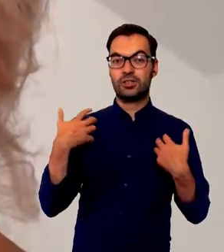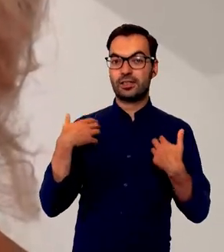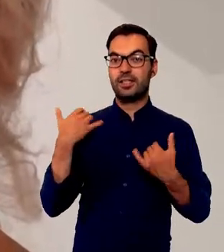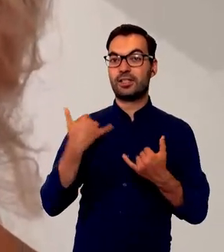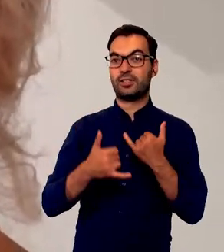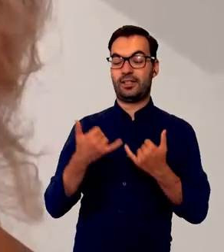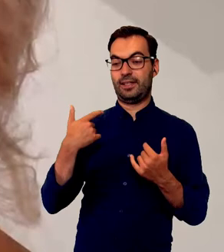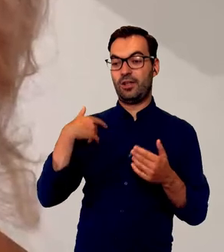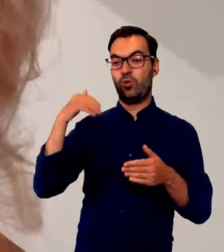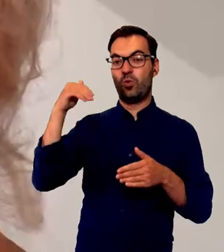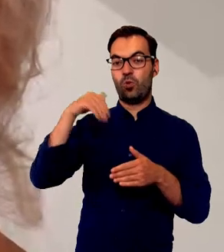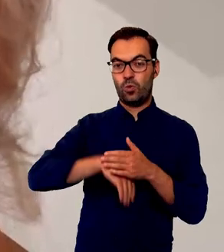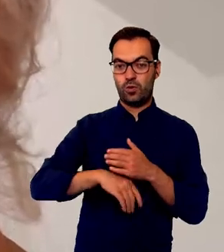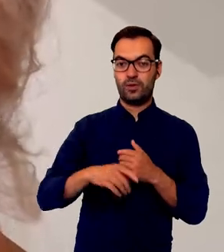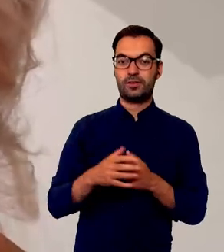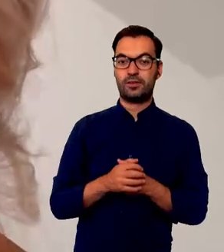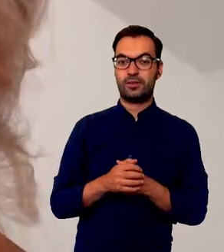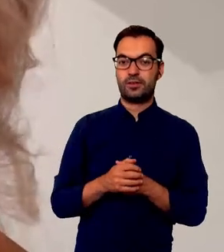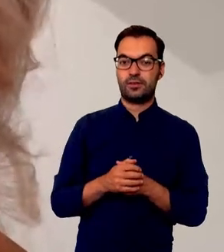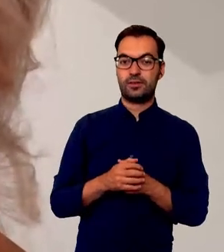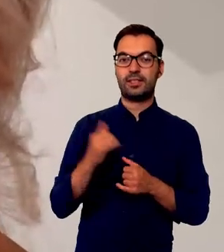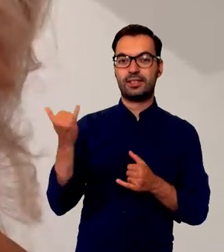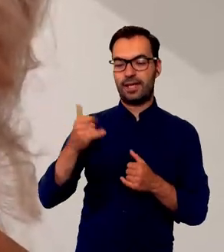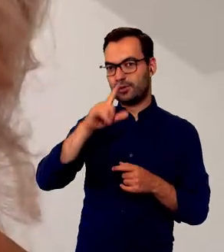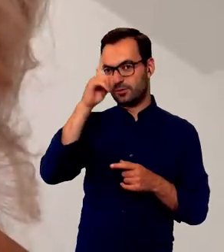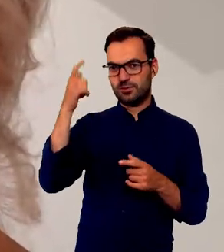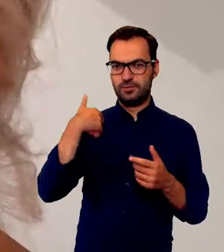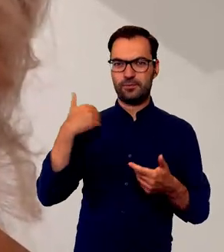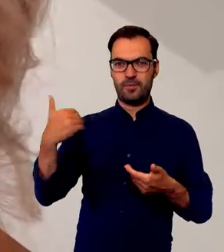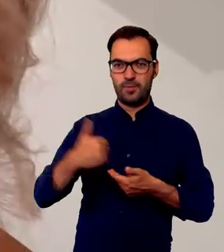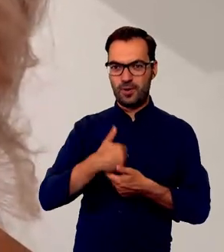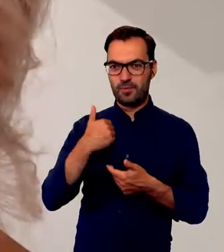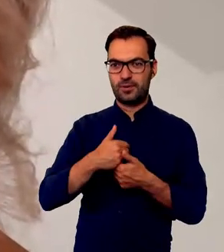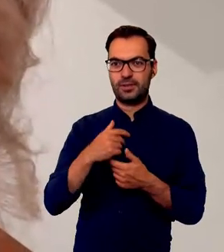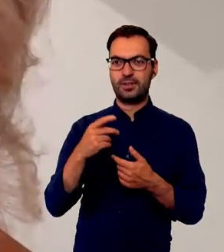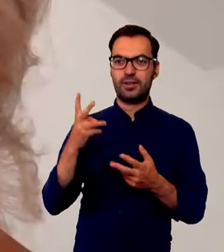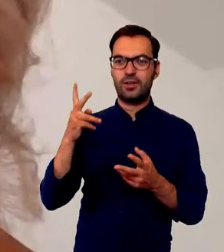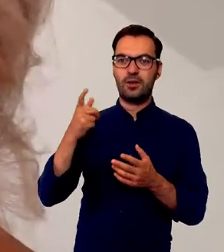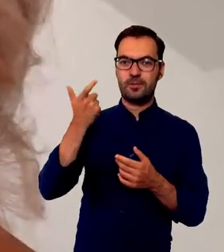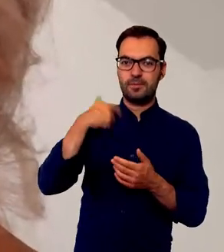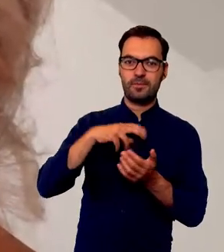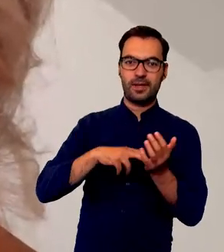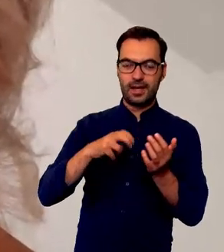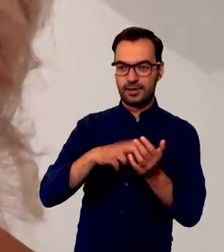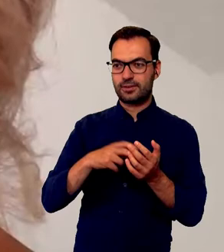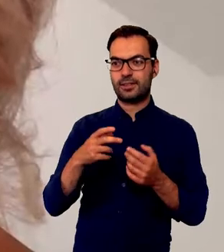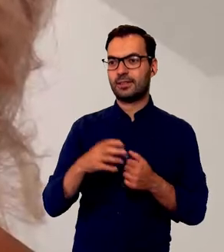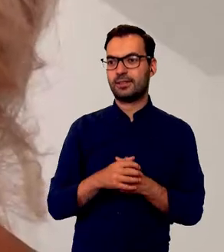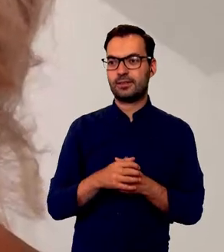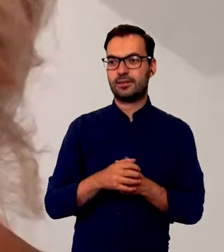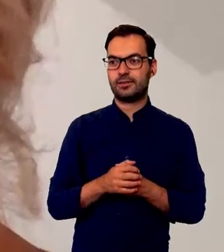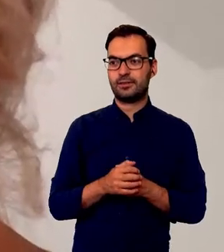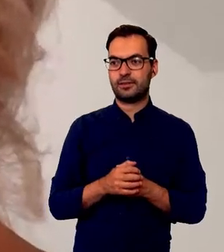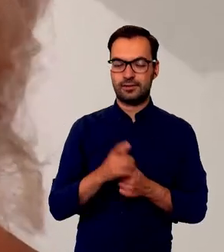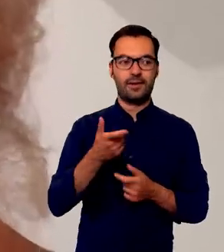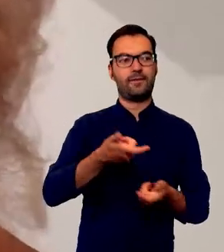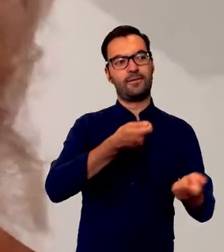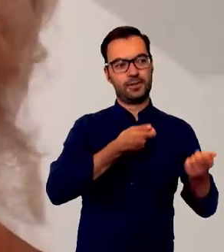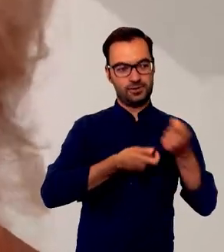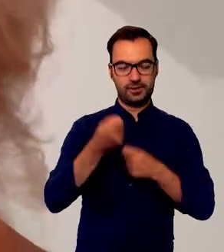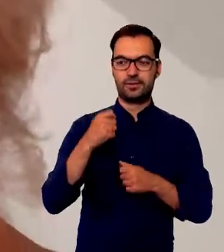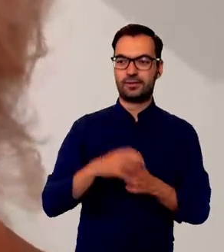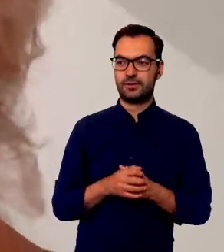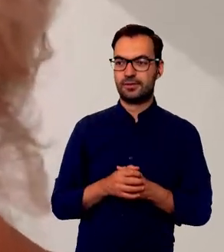wpadnę w ten dół, to zanim zawołam, to już las rąk jest dookoła dołu, bo komuś mnie brakuje, się okazuje, że nie jest to jedna osoba i mnie wyciągają.